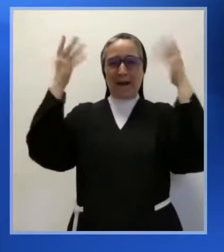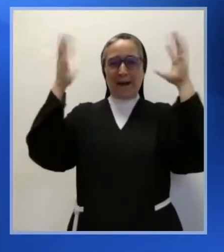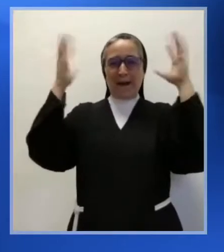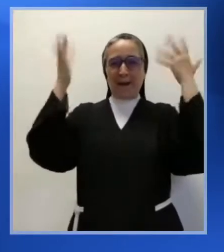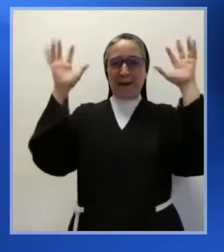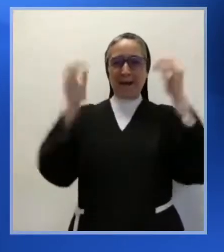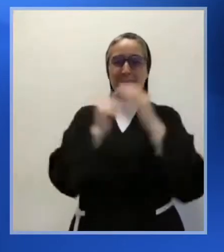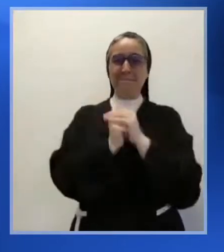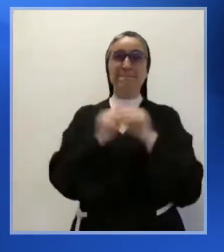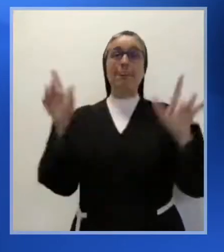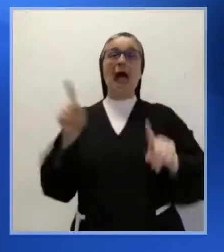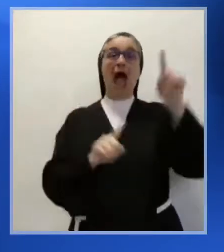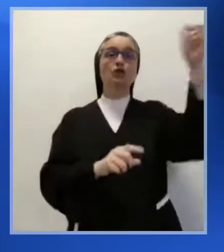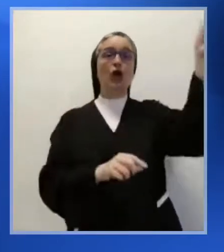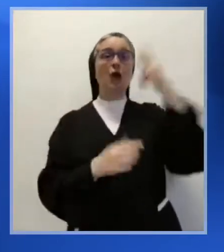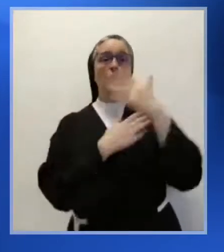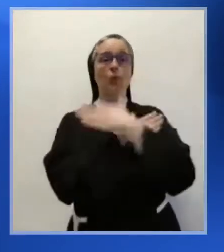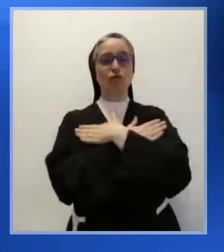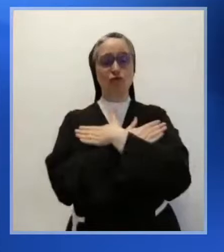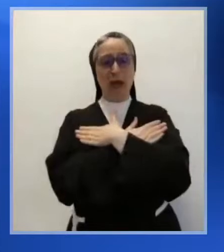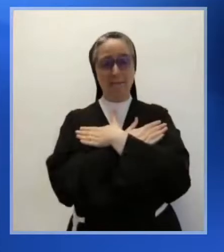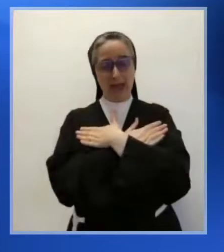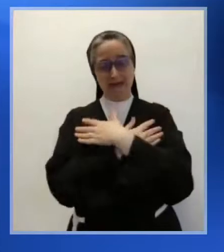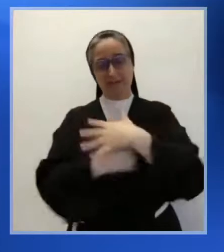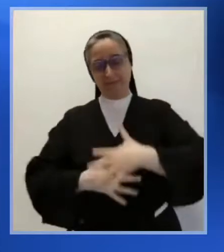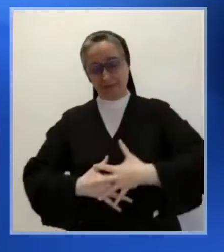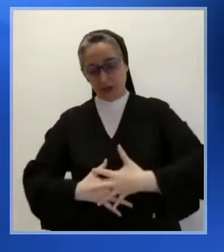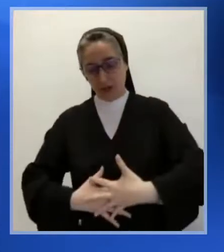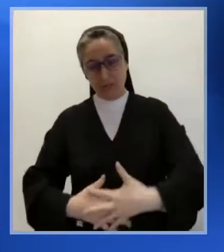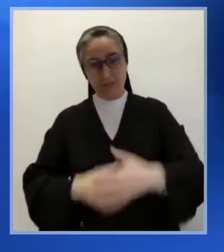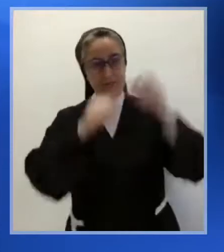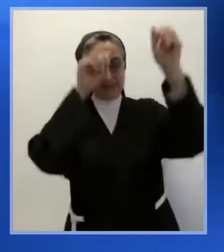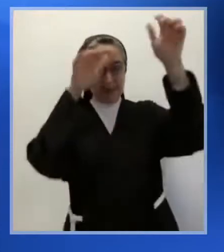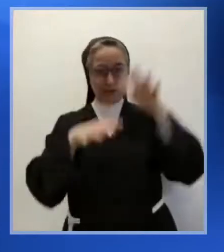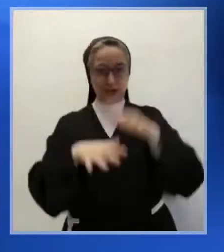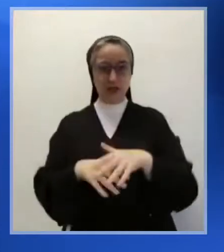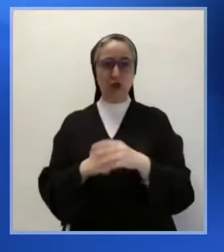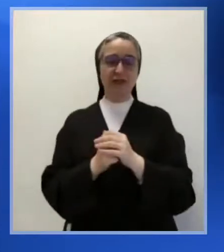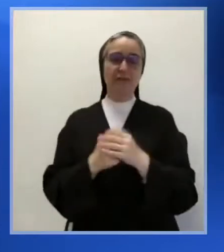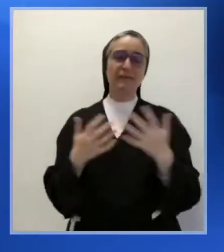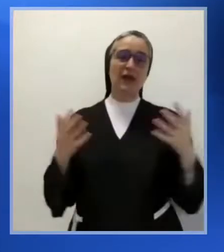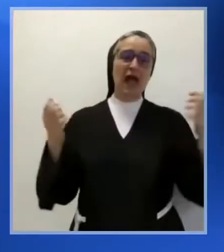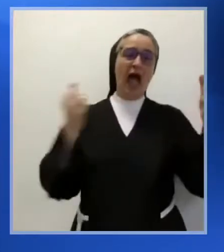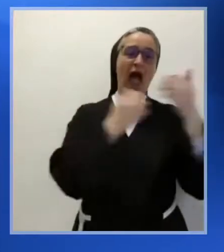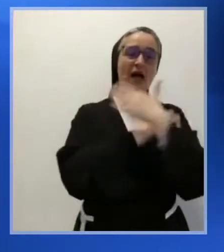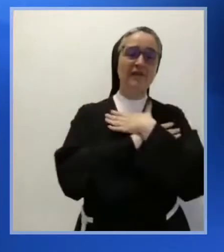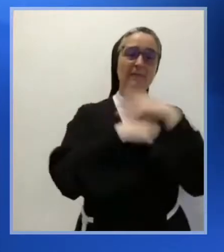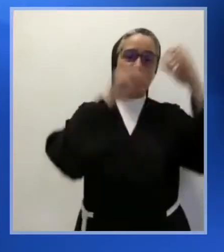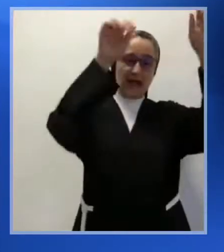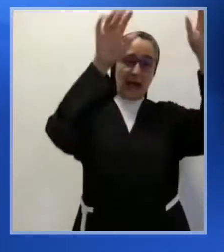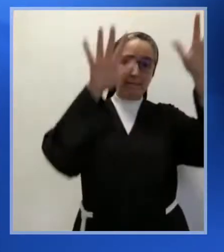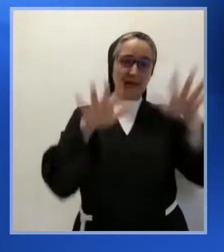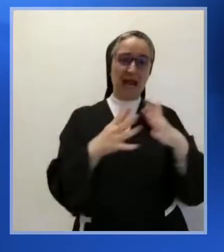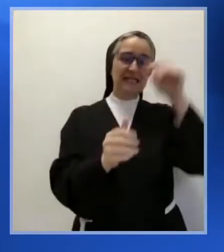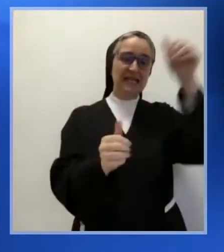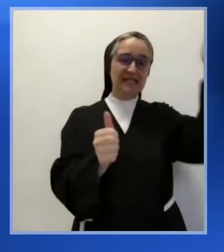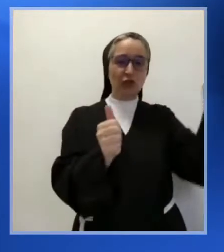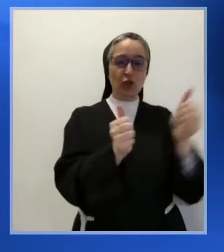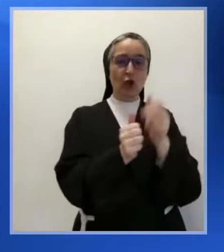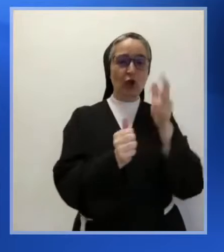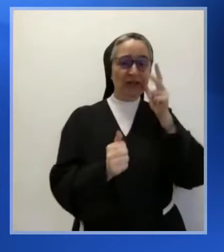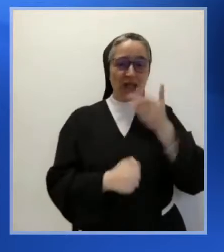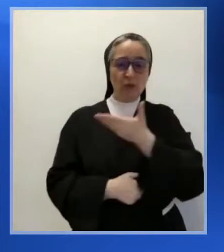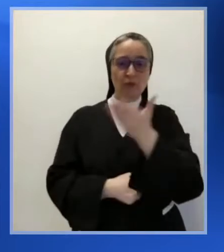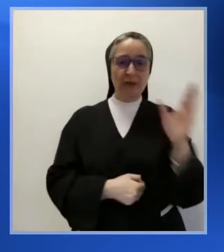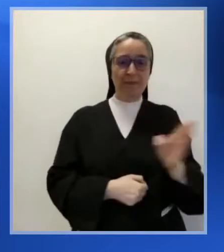Angelus Domini, nunciavit Maria. Et concepite Spiritus Sancto. Ave Maria, gratia plena, Dominus Tecum. Benedicta